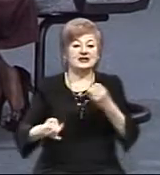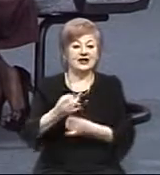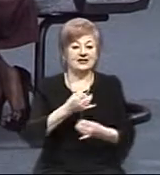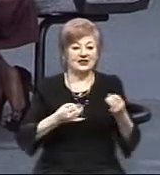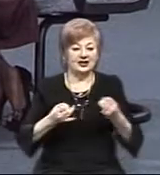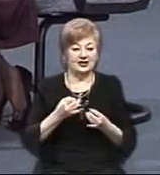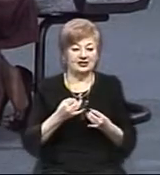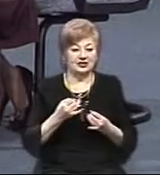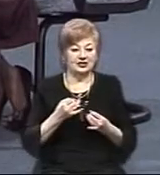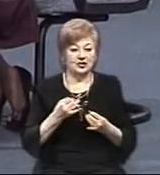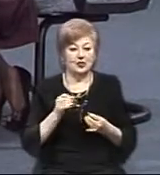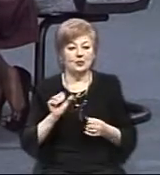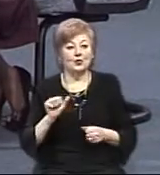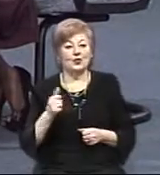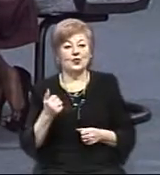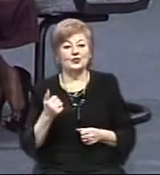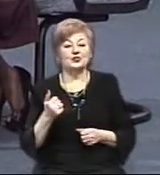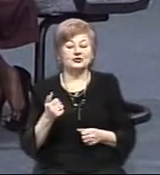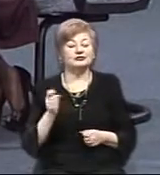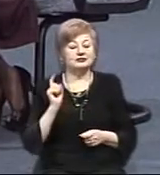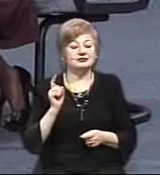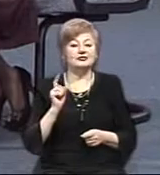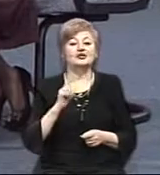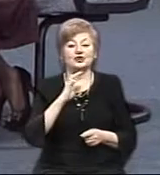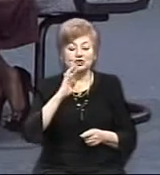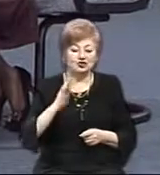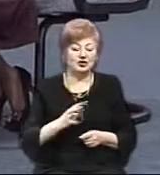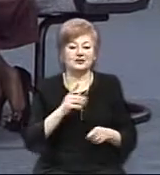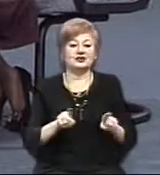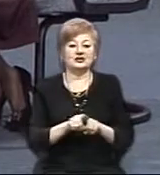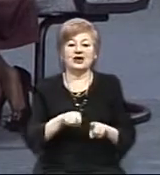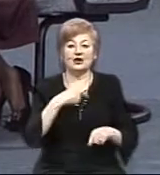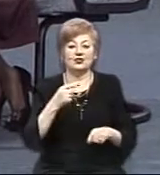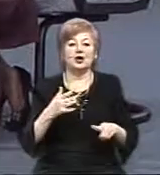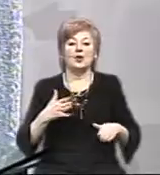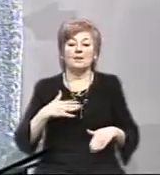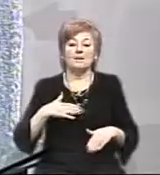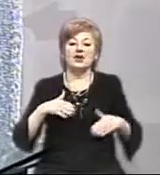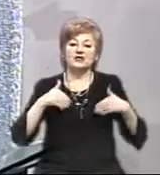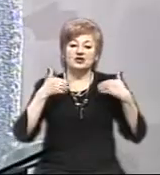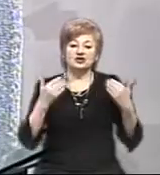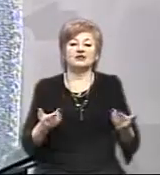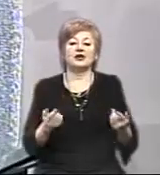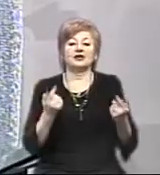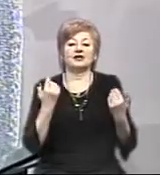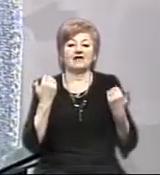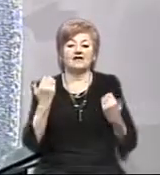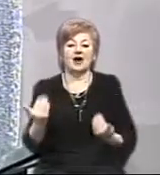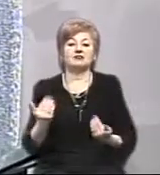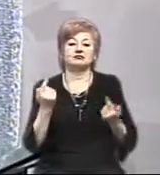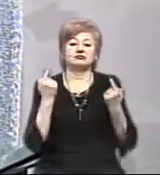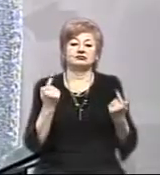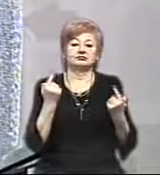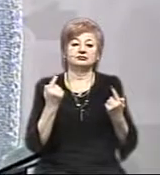так говоримо. Може, перший рік ще так не говорили, але вже 4 роки так говоримо. Я вам зичу оцієї небувалої,